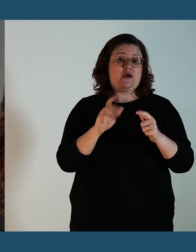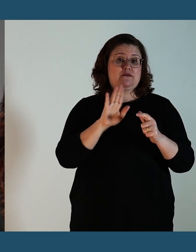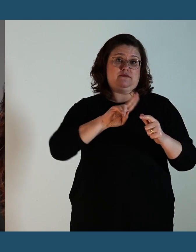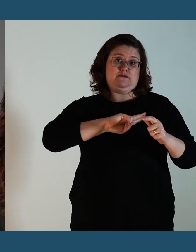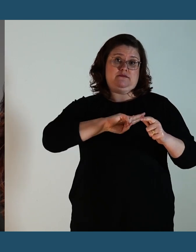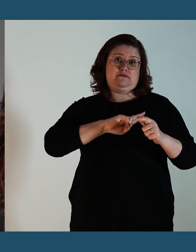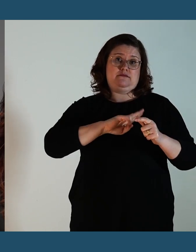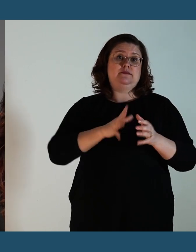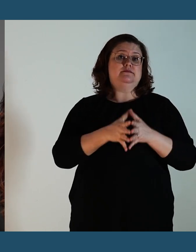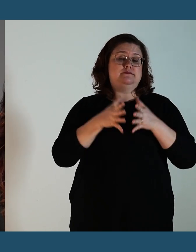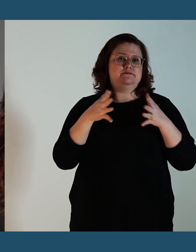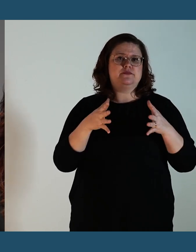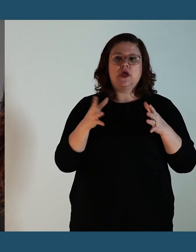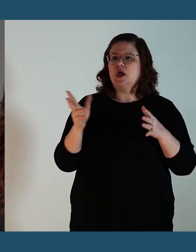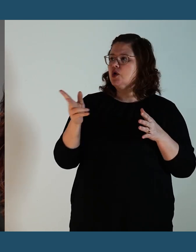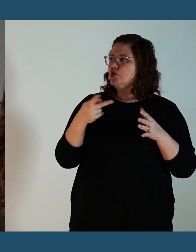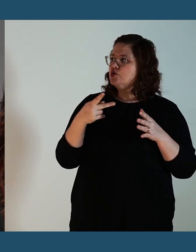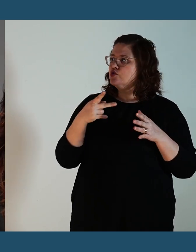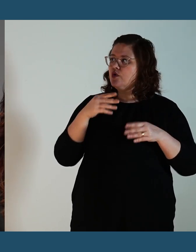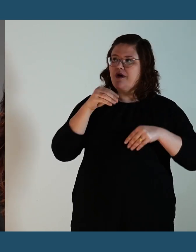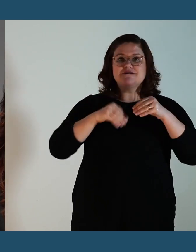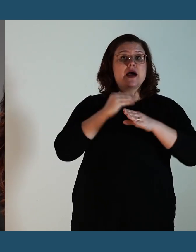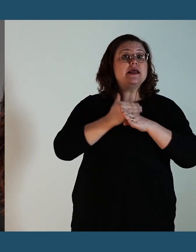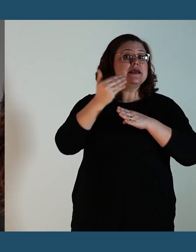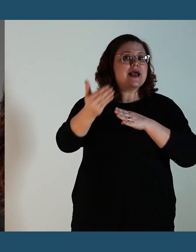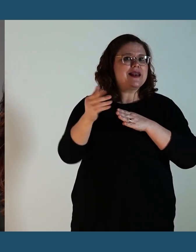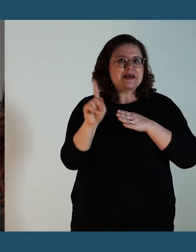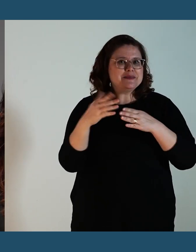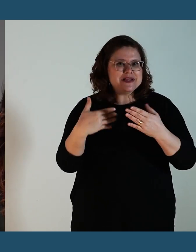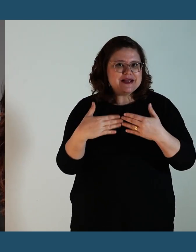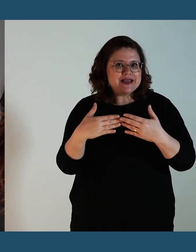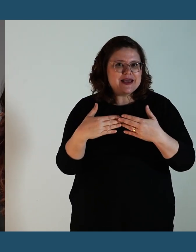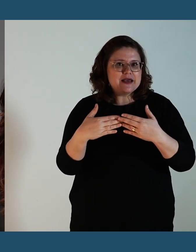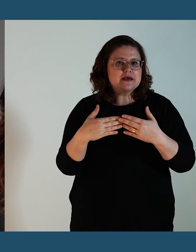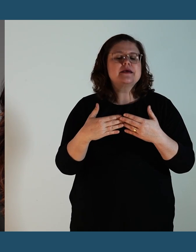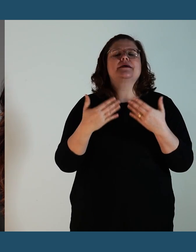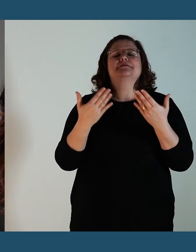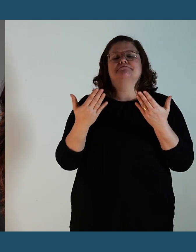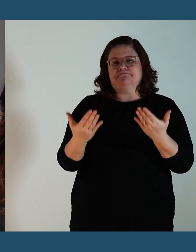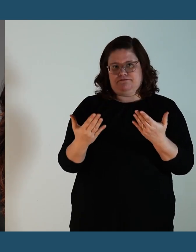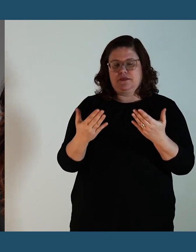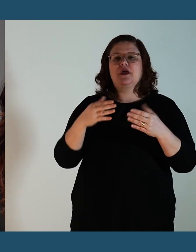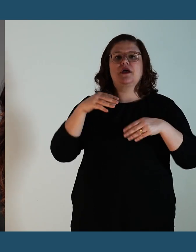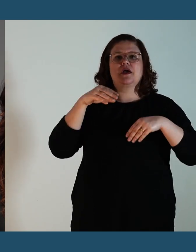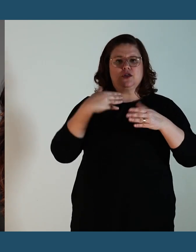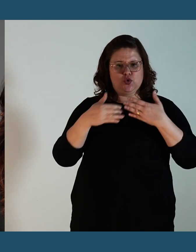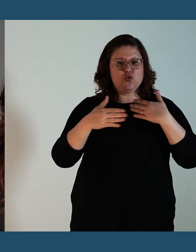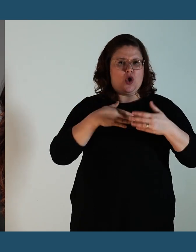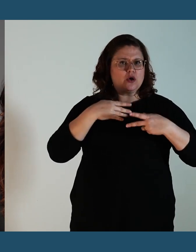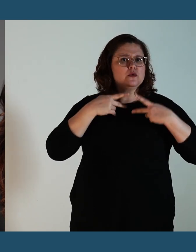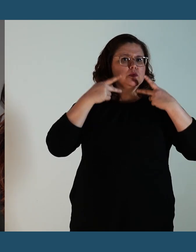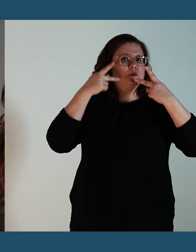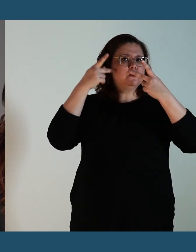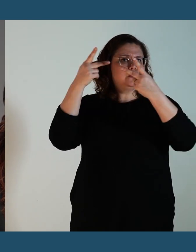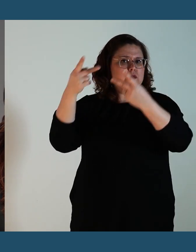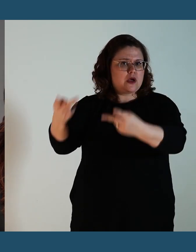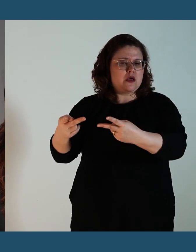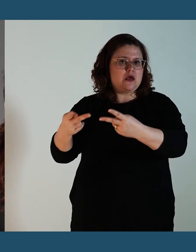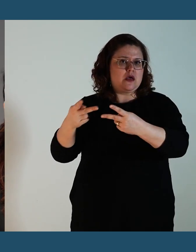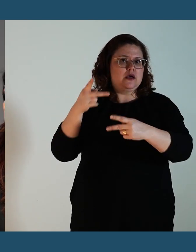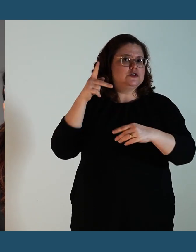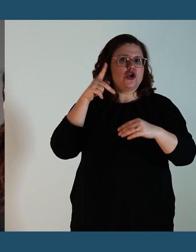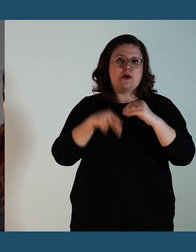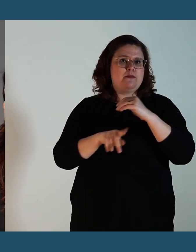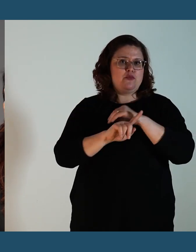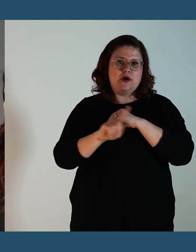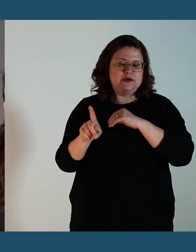asiassa kun tämä kysymys oli, että mitä tekisit sitten vaalien jälkeen, niin mun mielestä työ pitää, niin kun, että se pitää olla käynnissä koko ajan. Ja sen